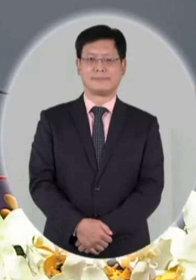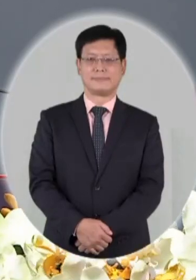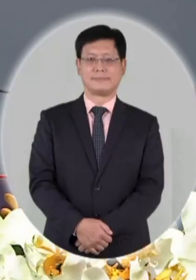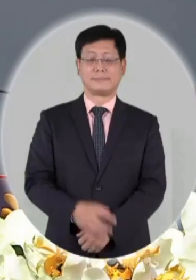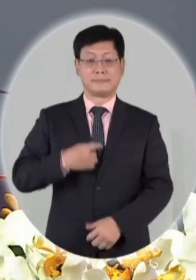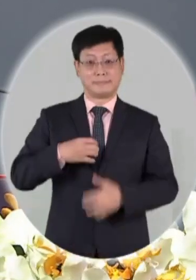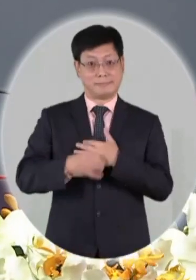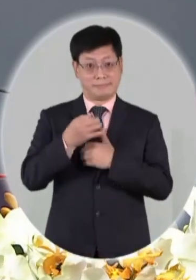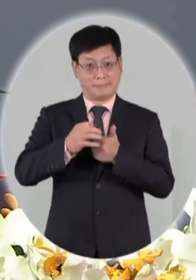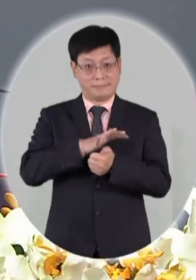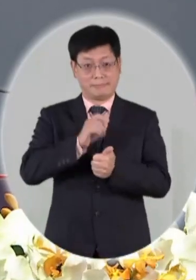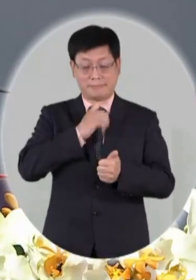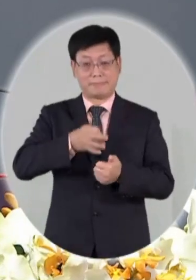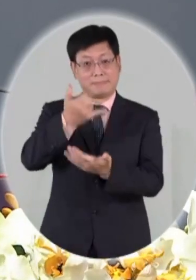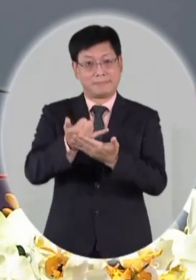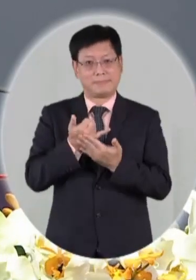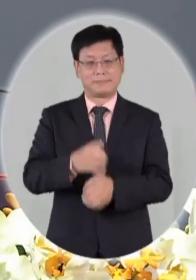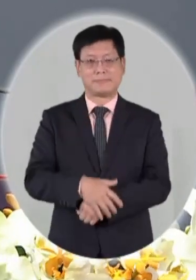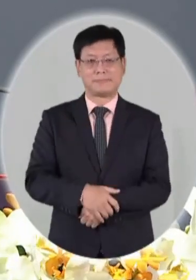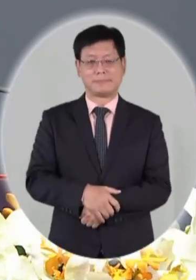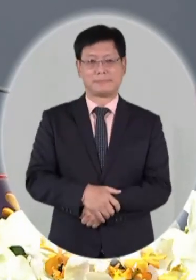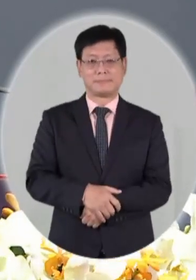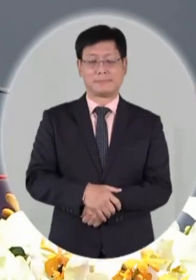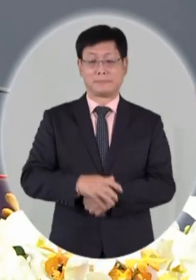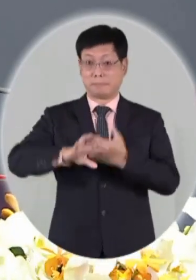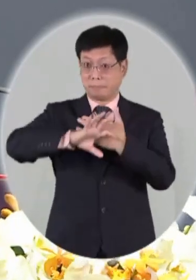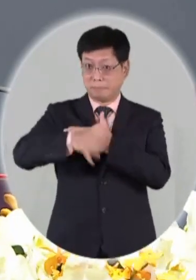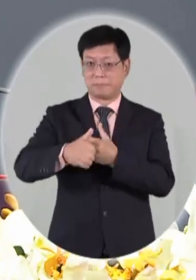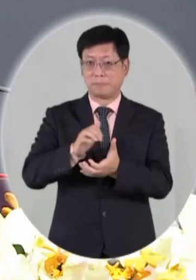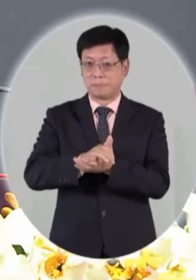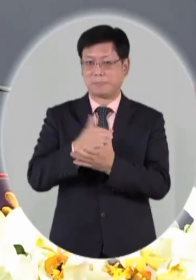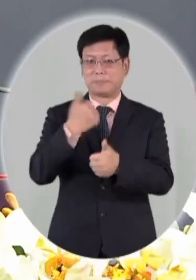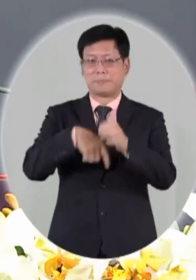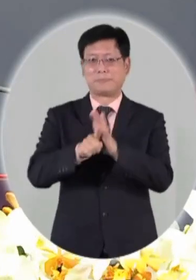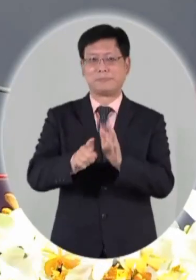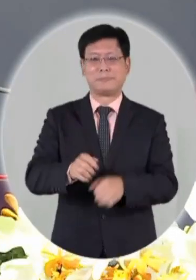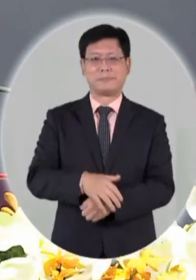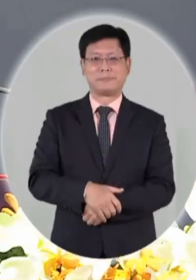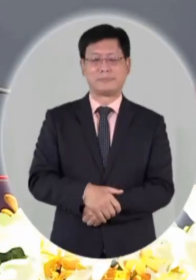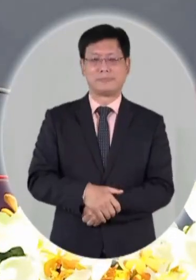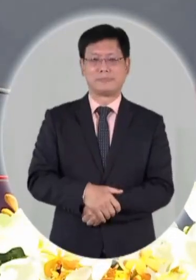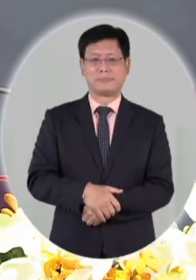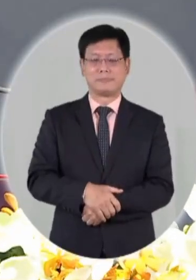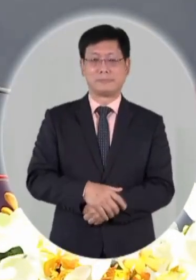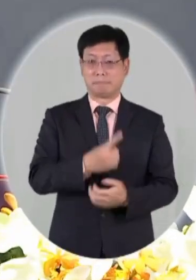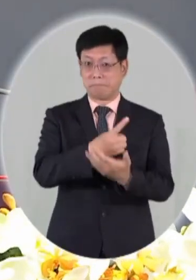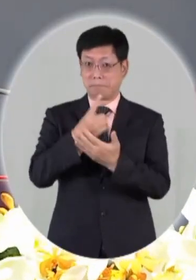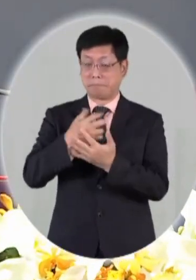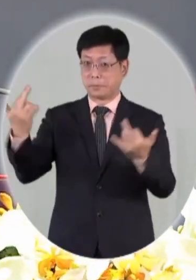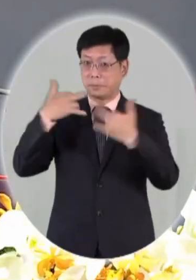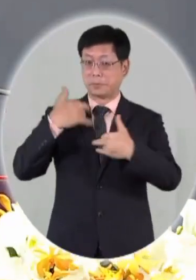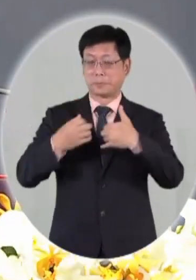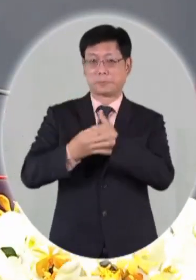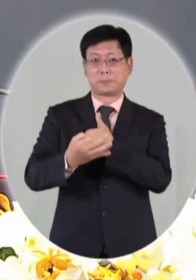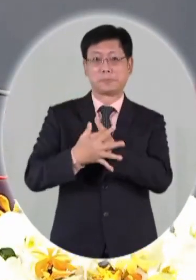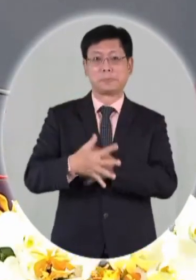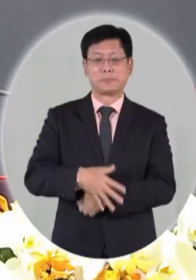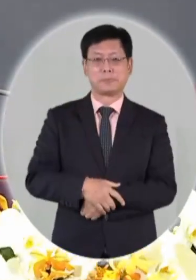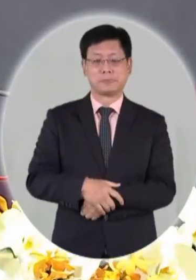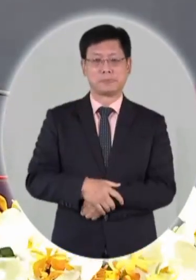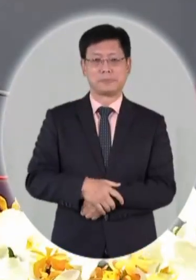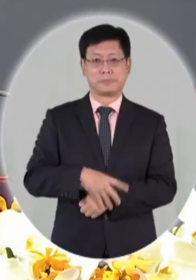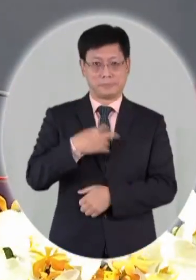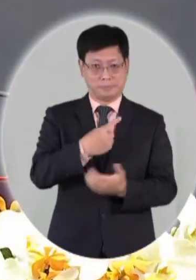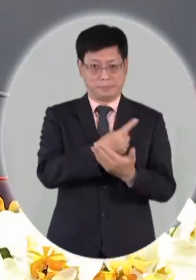亲爱的各位贵宾，各国友邦代表，各位归国侨胞，各